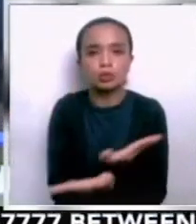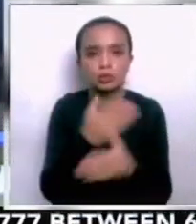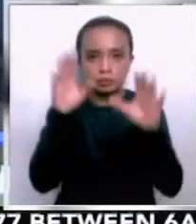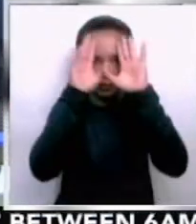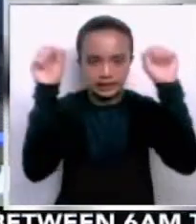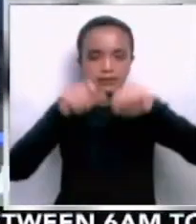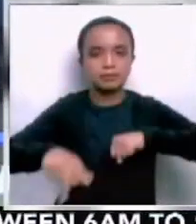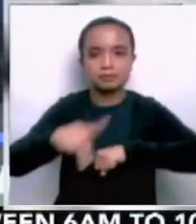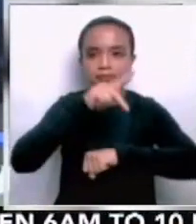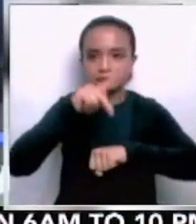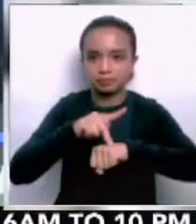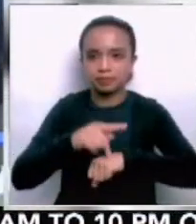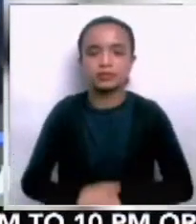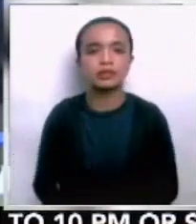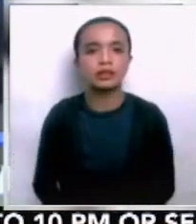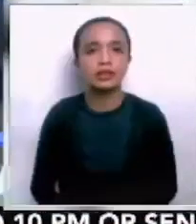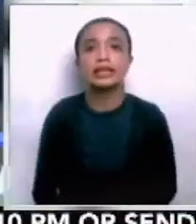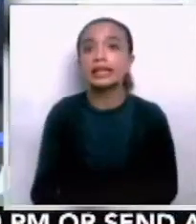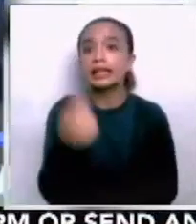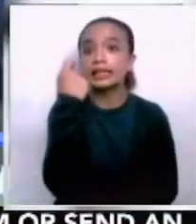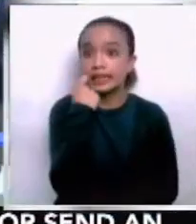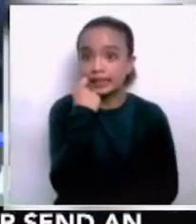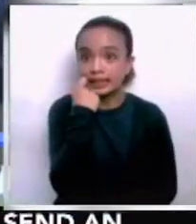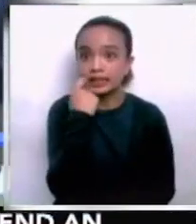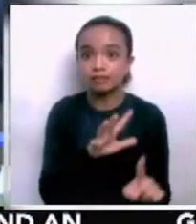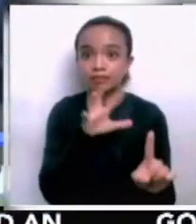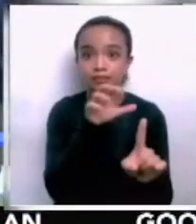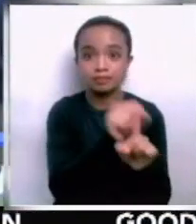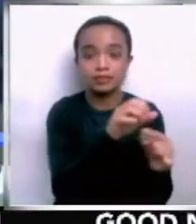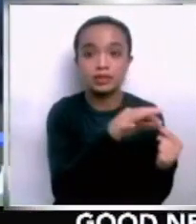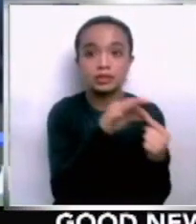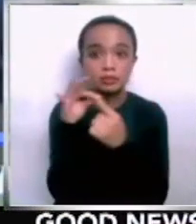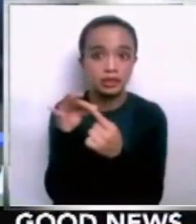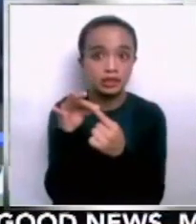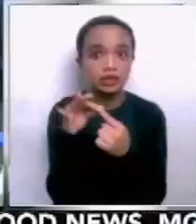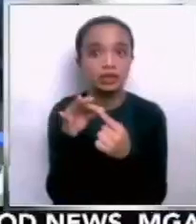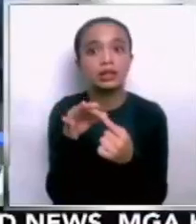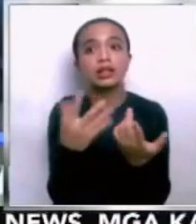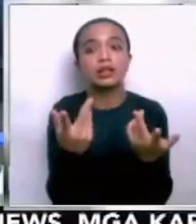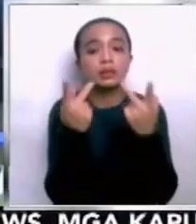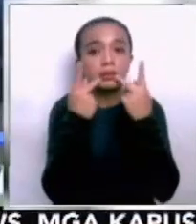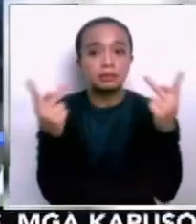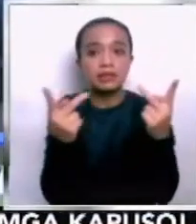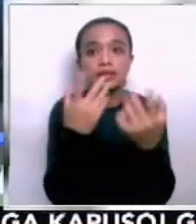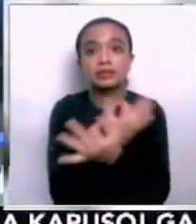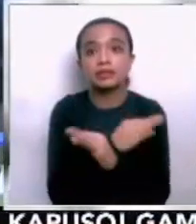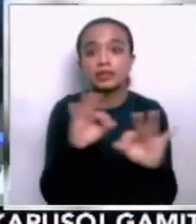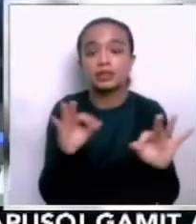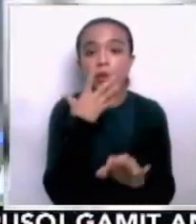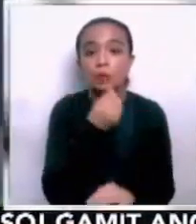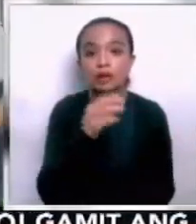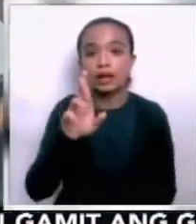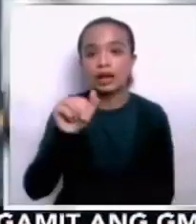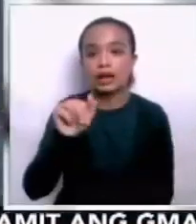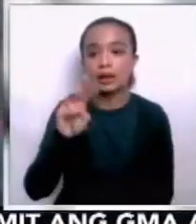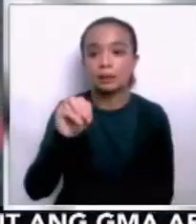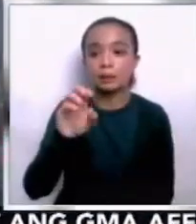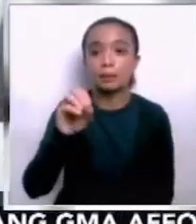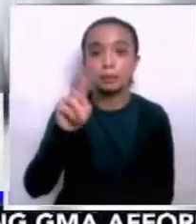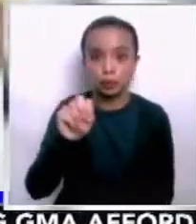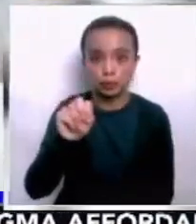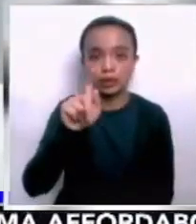Inaresto po kanina ang mamamahayag at dating Special Envoy for Public Diplomacy to China na si Ramon Tulfo.